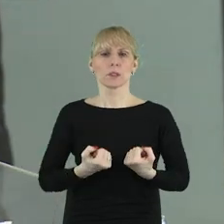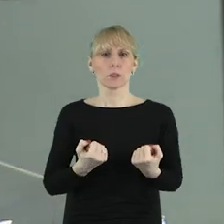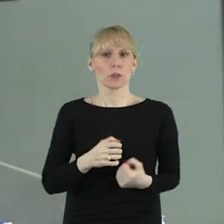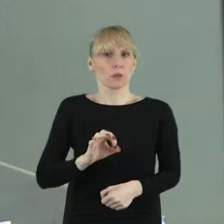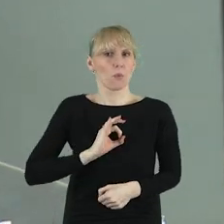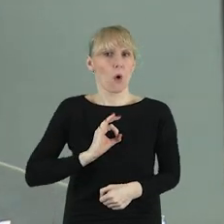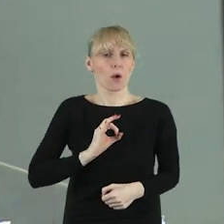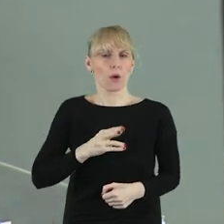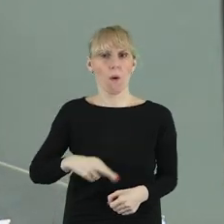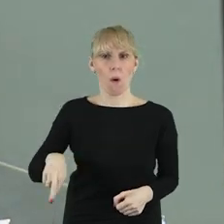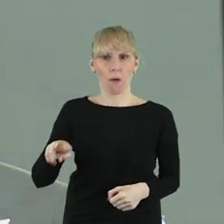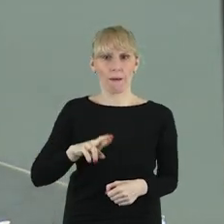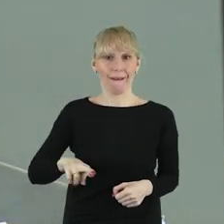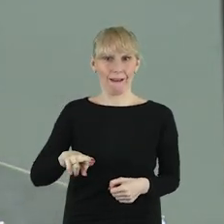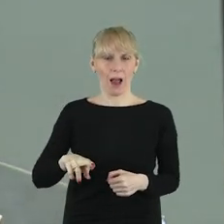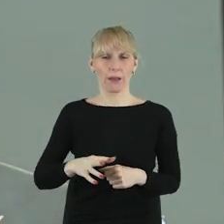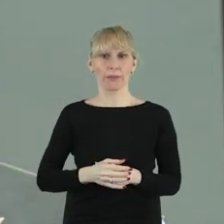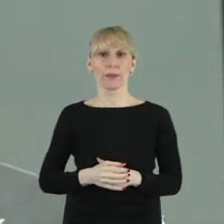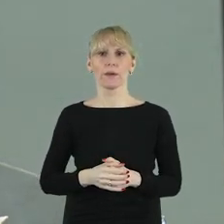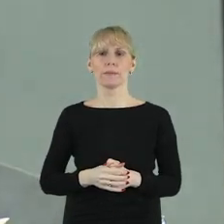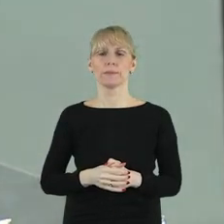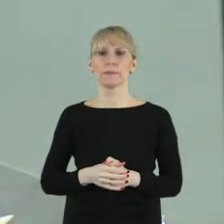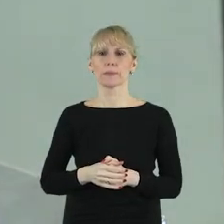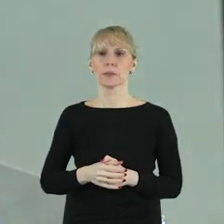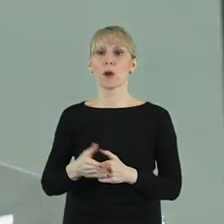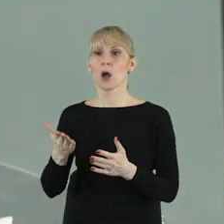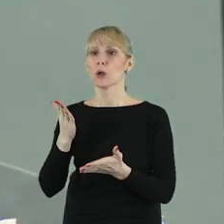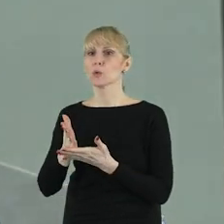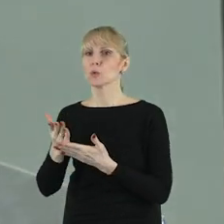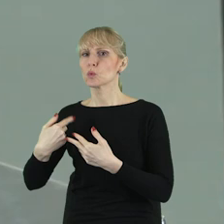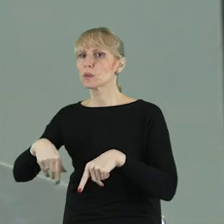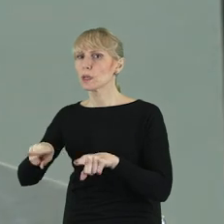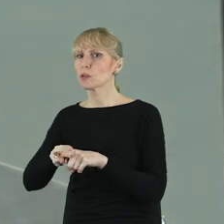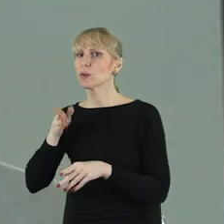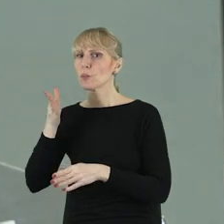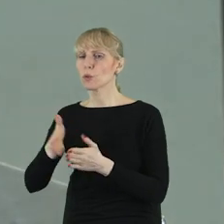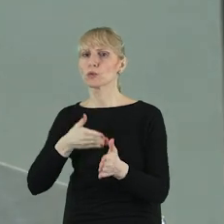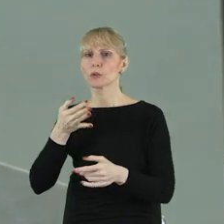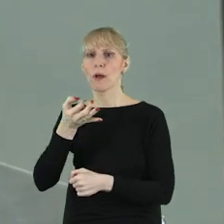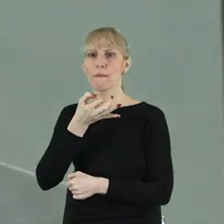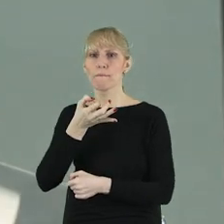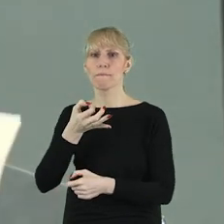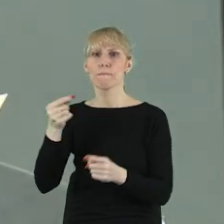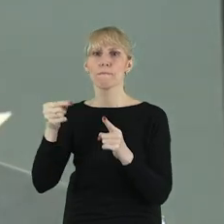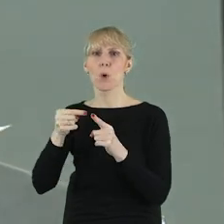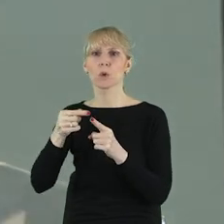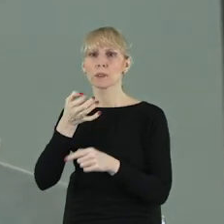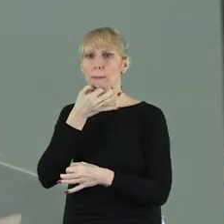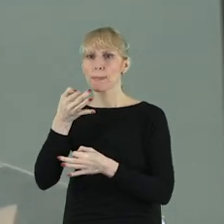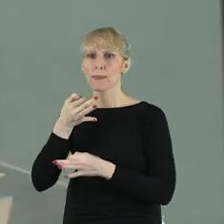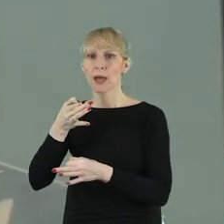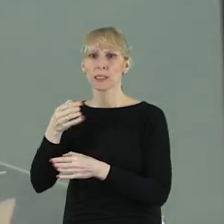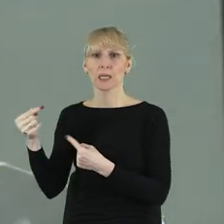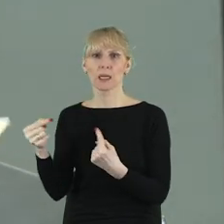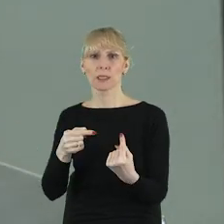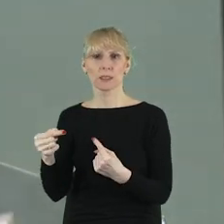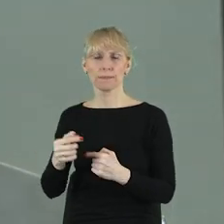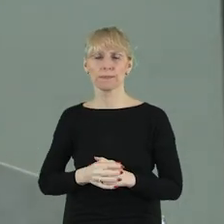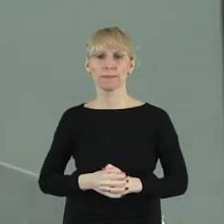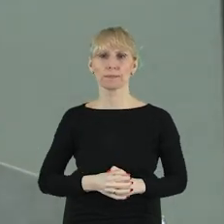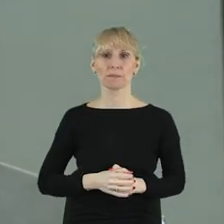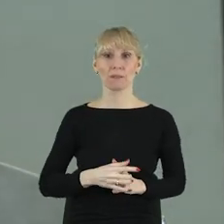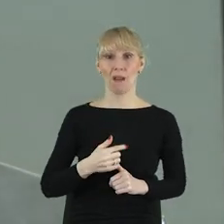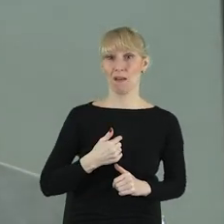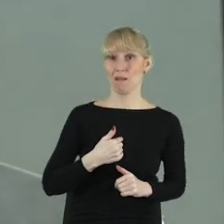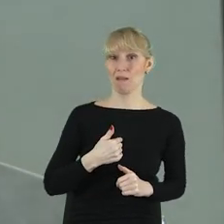rolą radnego, którą zrealizuję w punkcie pytania i dyskusją.